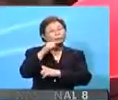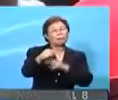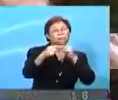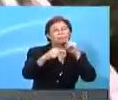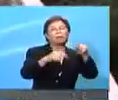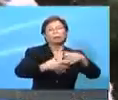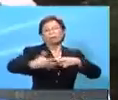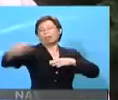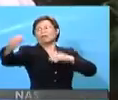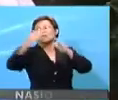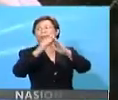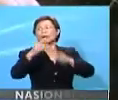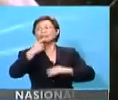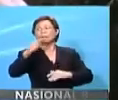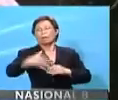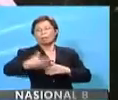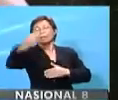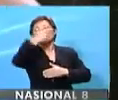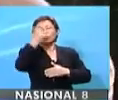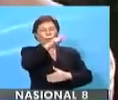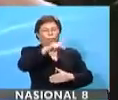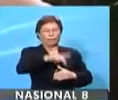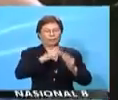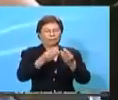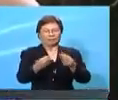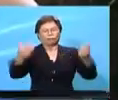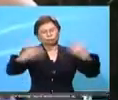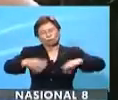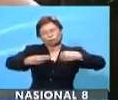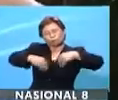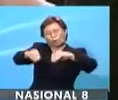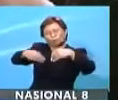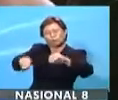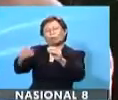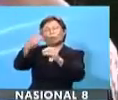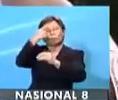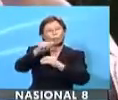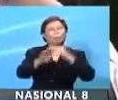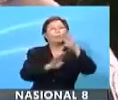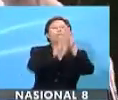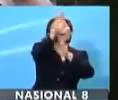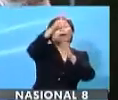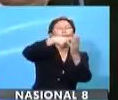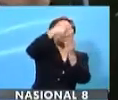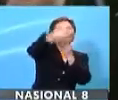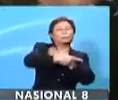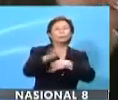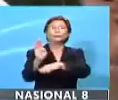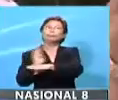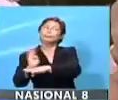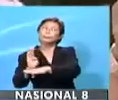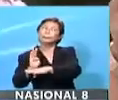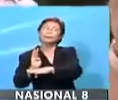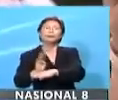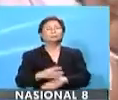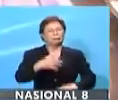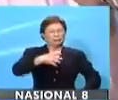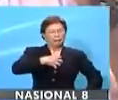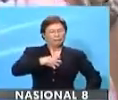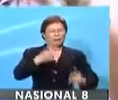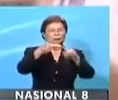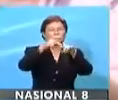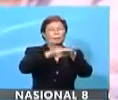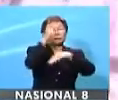rumah masing-masing berikutan pemilik tanah tersebut telah menjualnya bagi pembangunan projek komersial. Aduan mereka